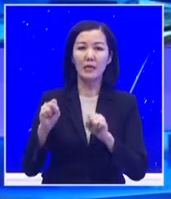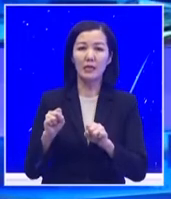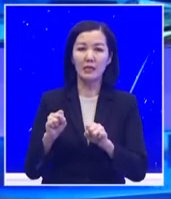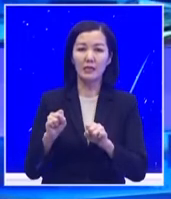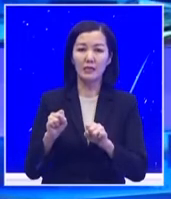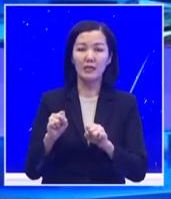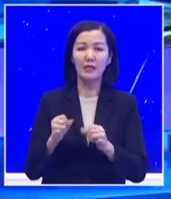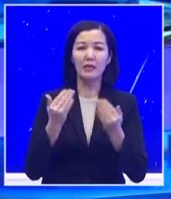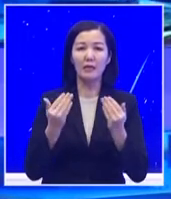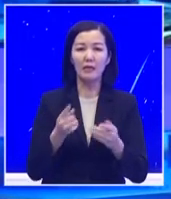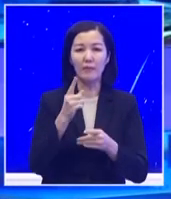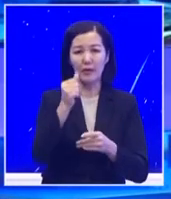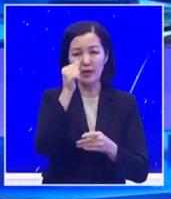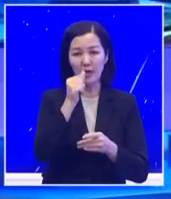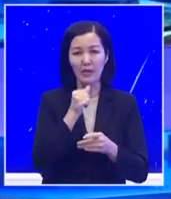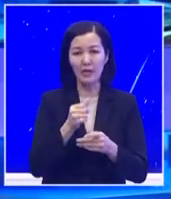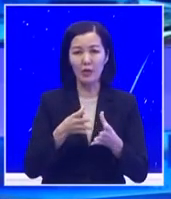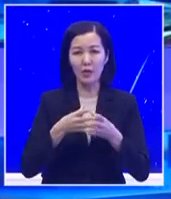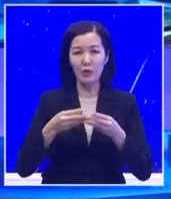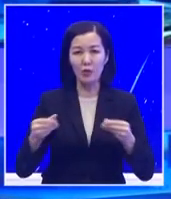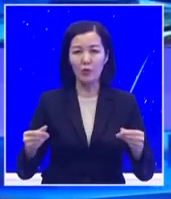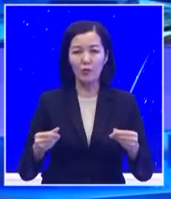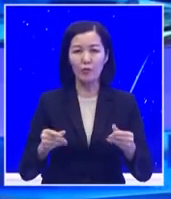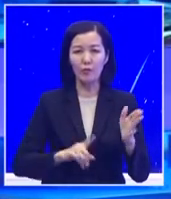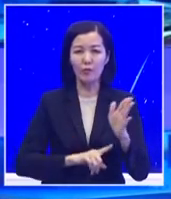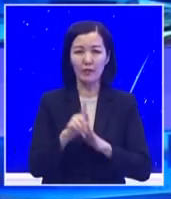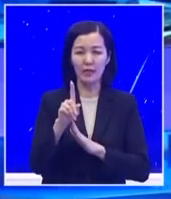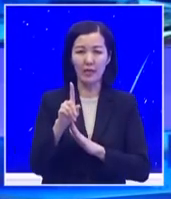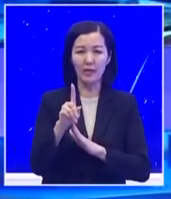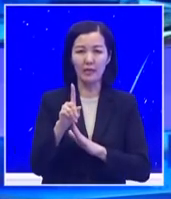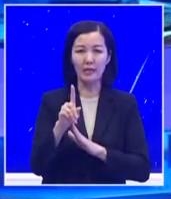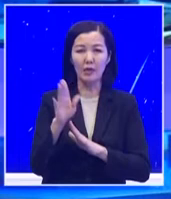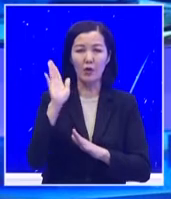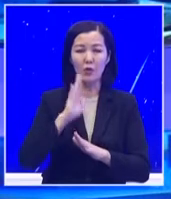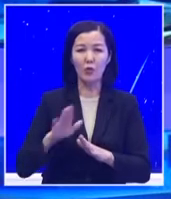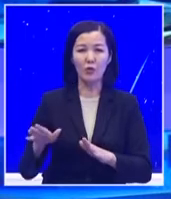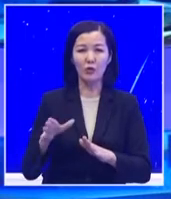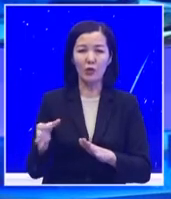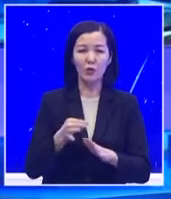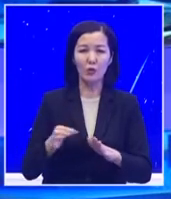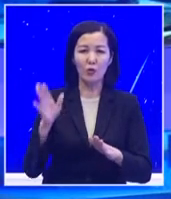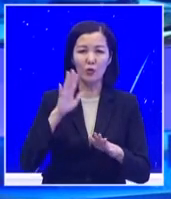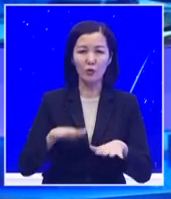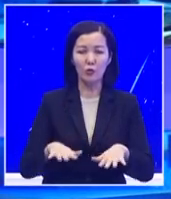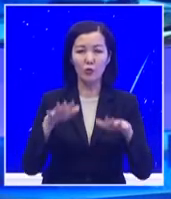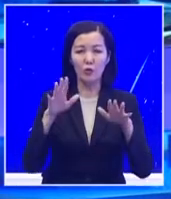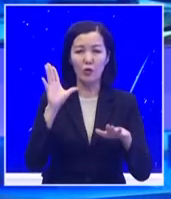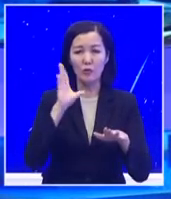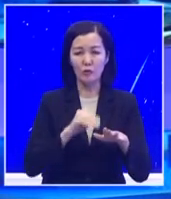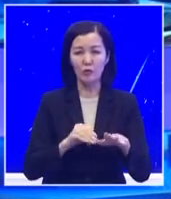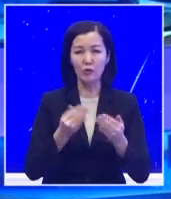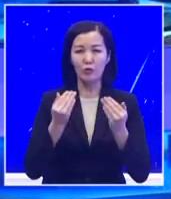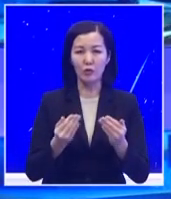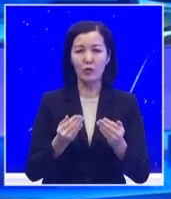Сақтансаң сақтайды. Енді бір айда қар көбесі сөгіліп, жердің тоңы жіби бастайды. Сол кезде өзен көлдер арнасынан асып, сел жүретіні белгілі.